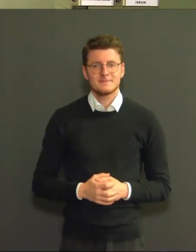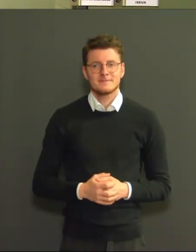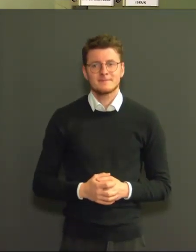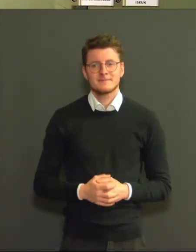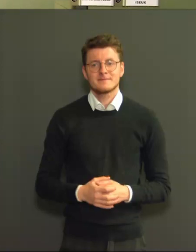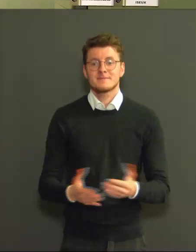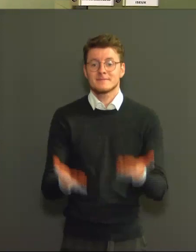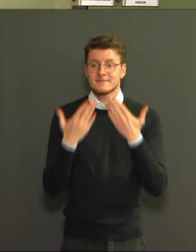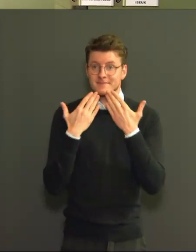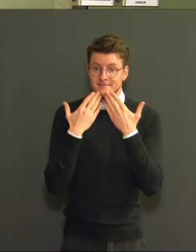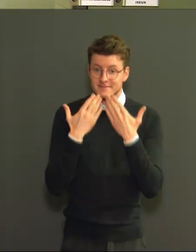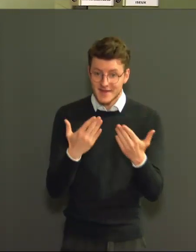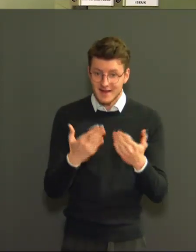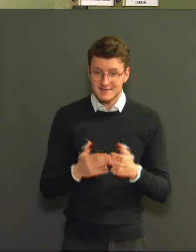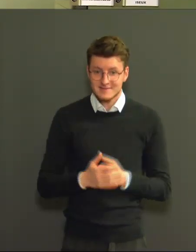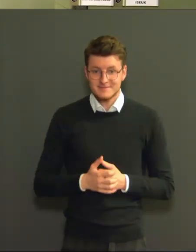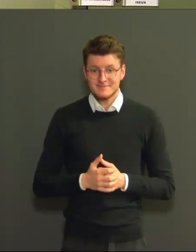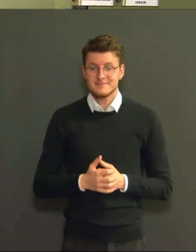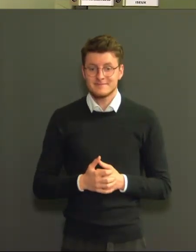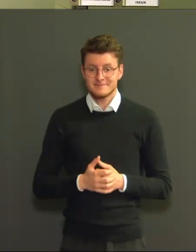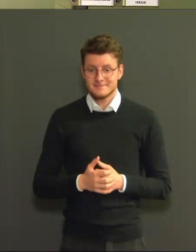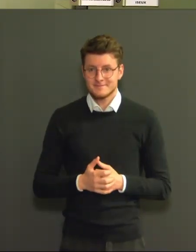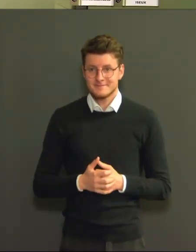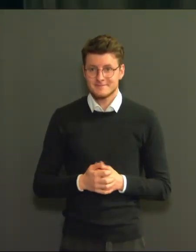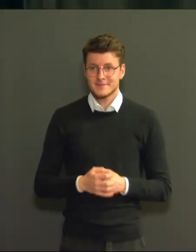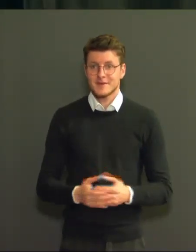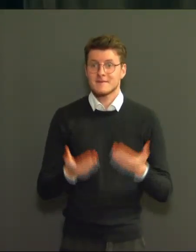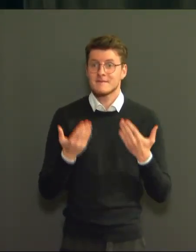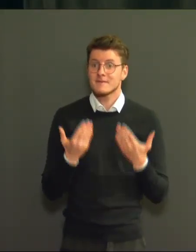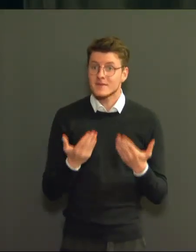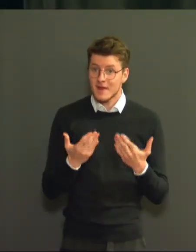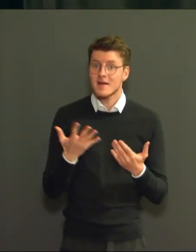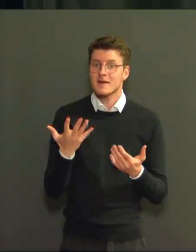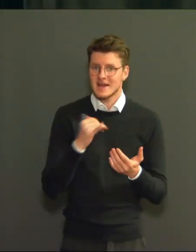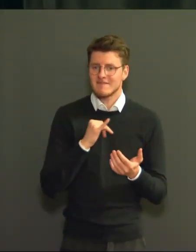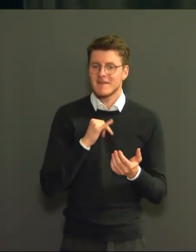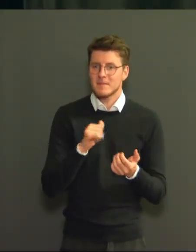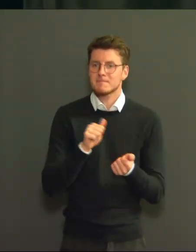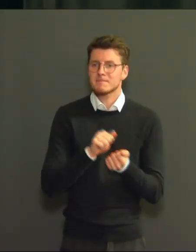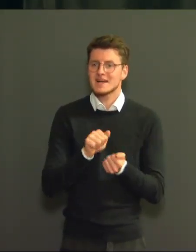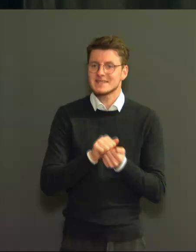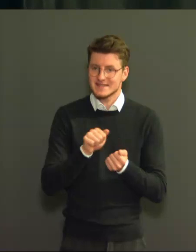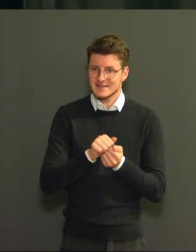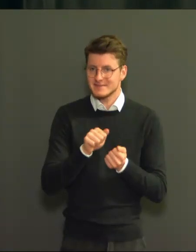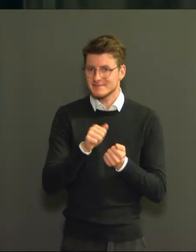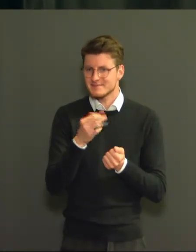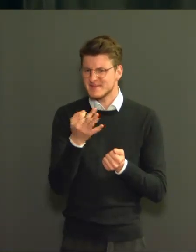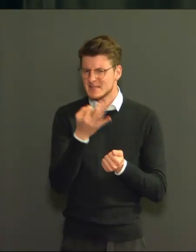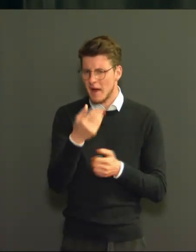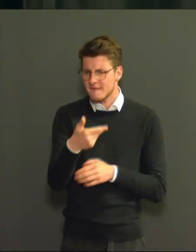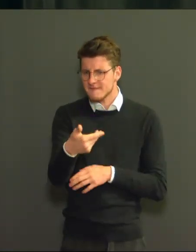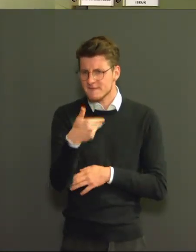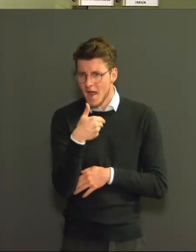Bedankt. Vandaag heeft de pers een bijzonderlijke vraag voor onze experts.